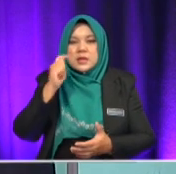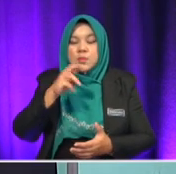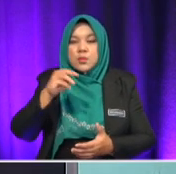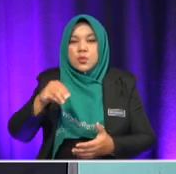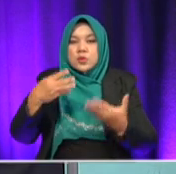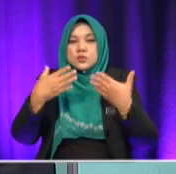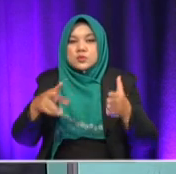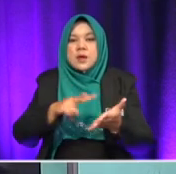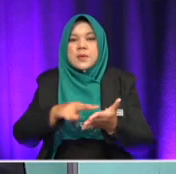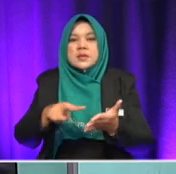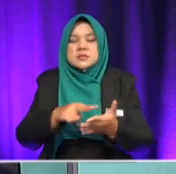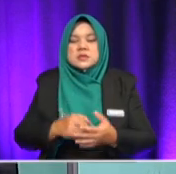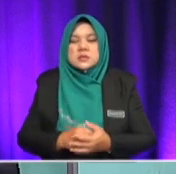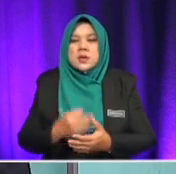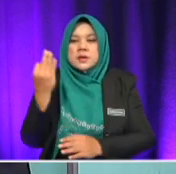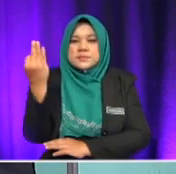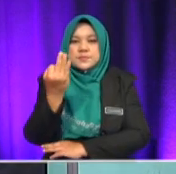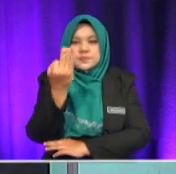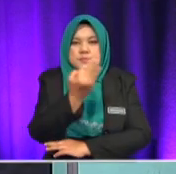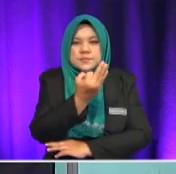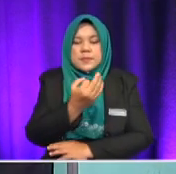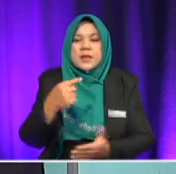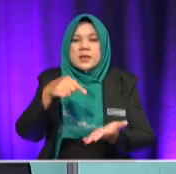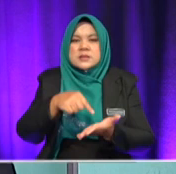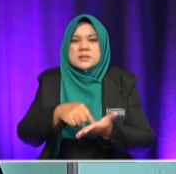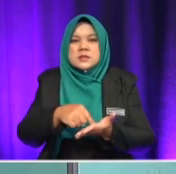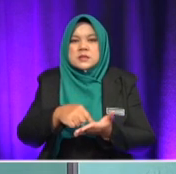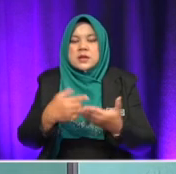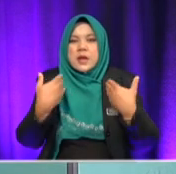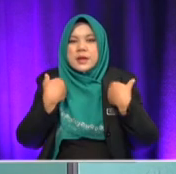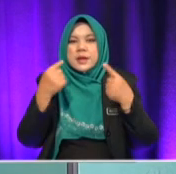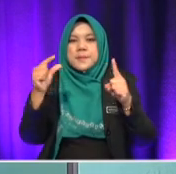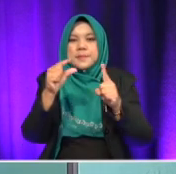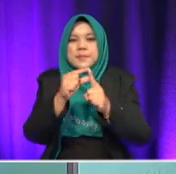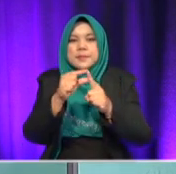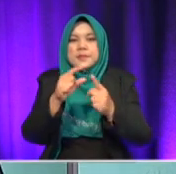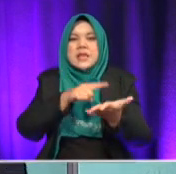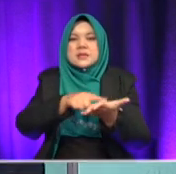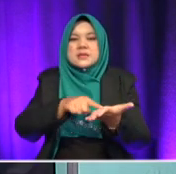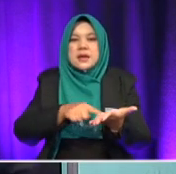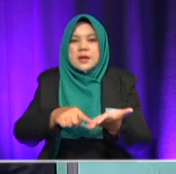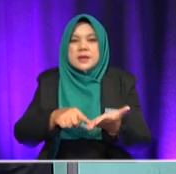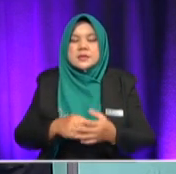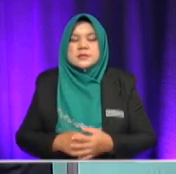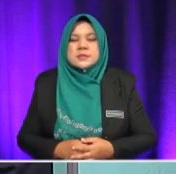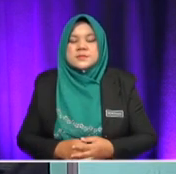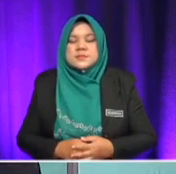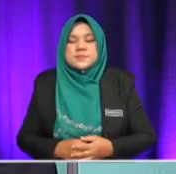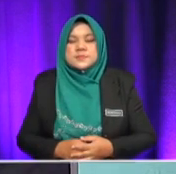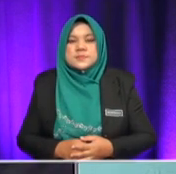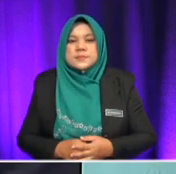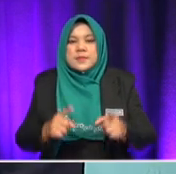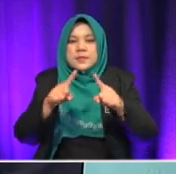atimushola Wa atuzakallah di sini ada perkataan Azka yaitu zakat Oke